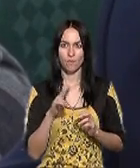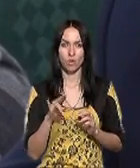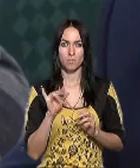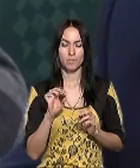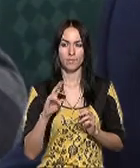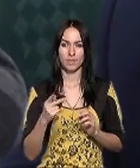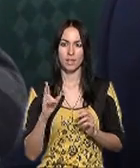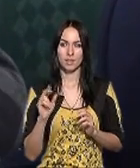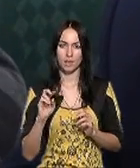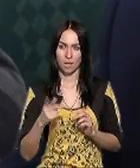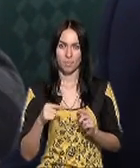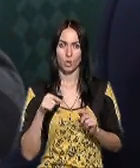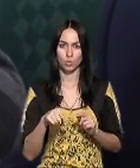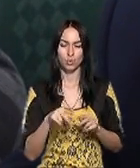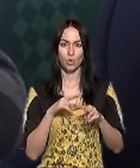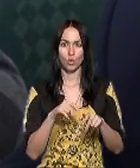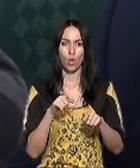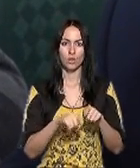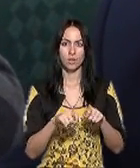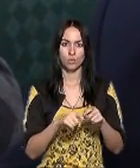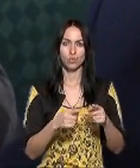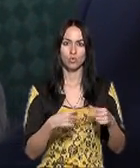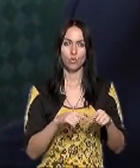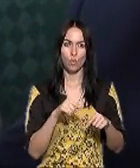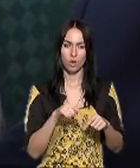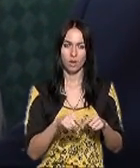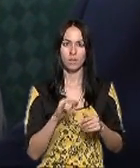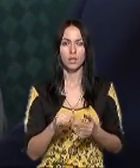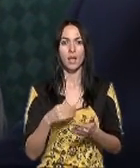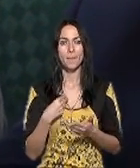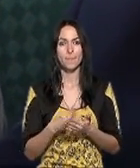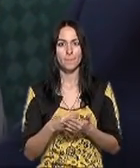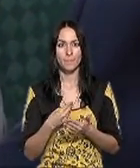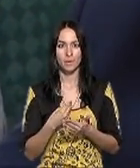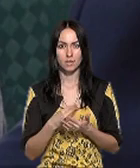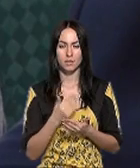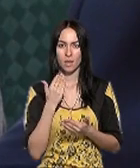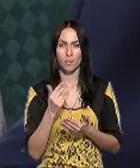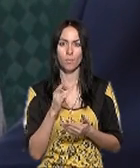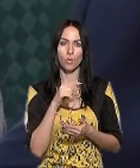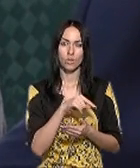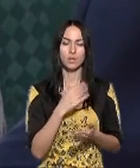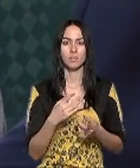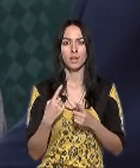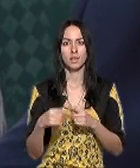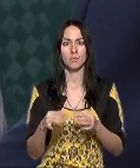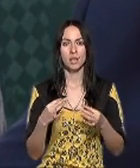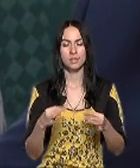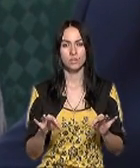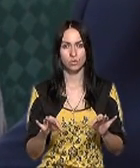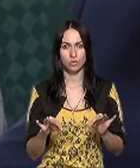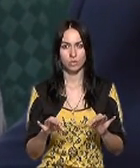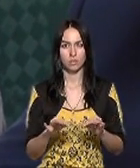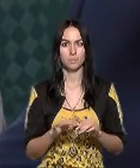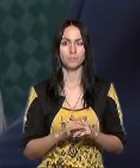знаходяться контролюючі органи. Бізнес обращається по тим чи іншим розрішенням. Тут є